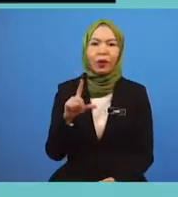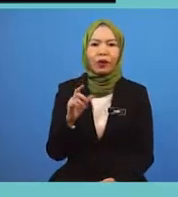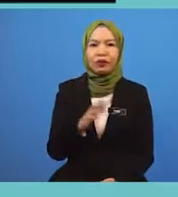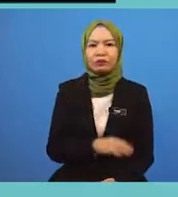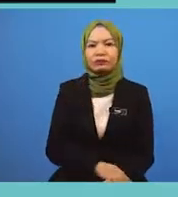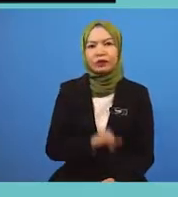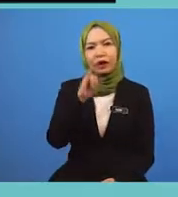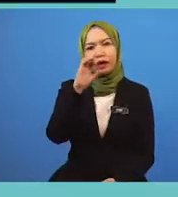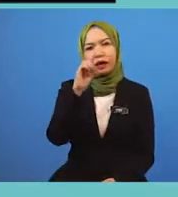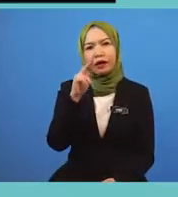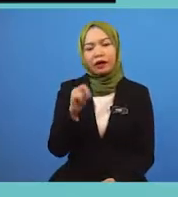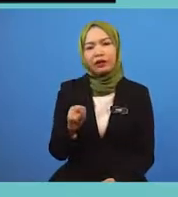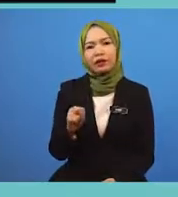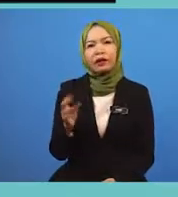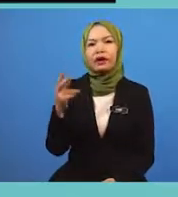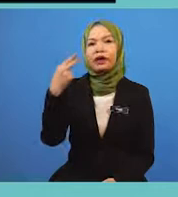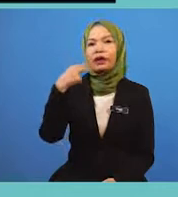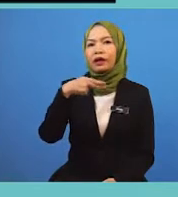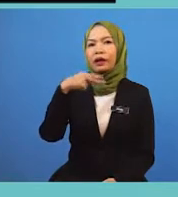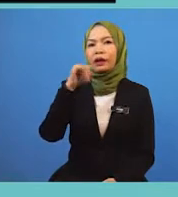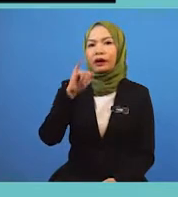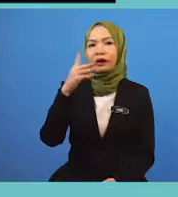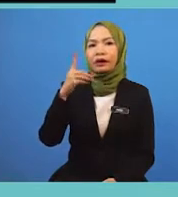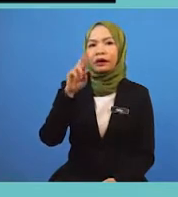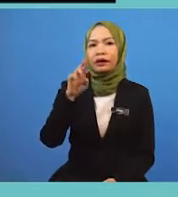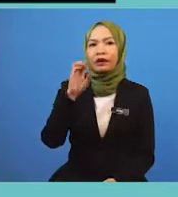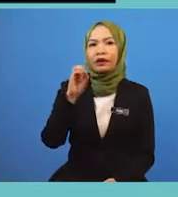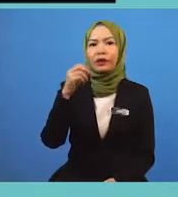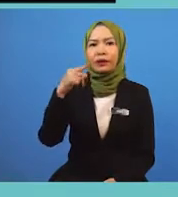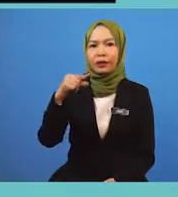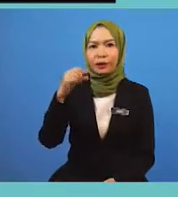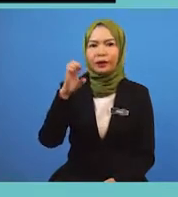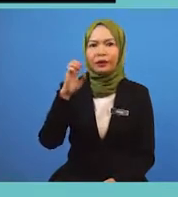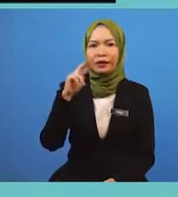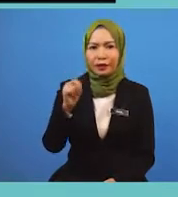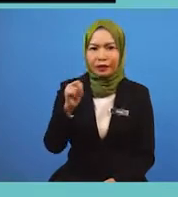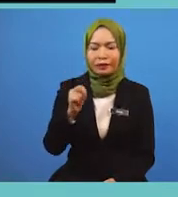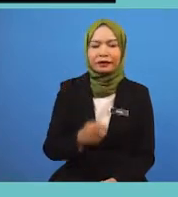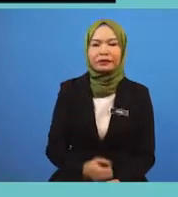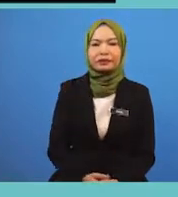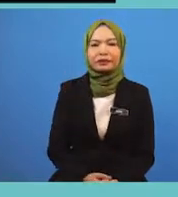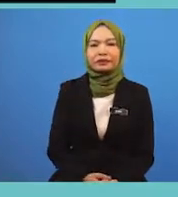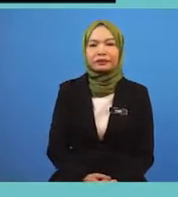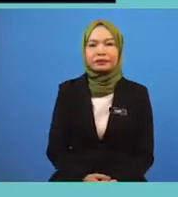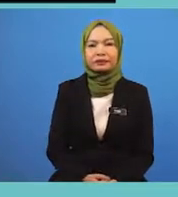hidrogen. Sekiranya kita perhatikan jawapan B, asid